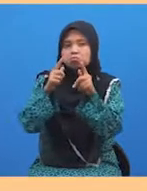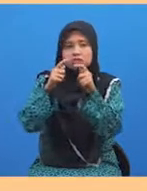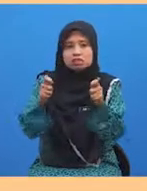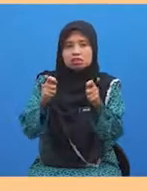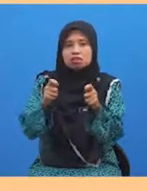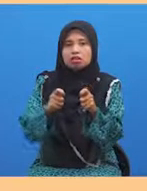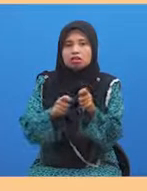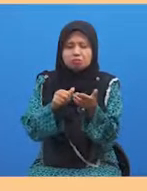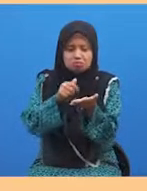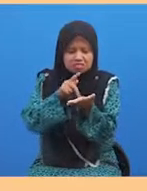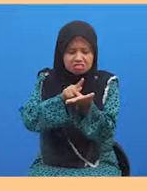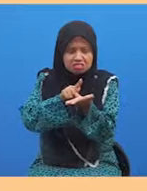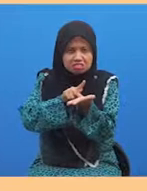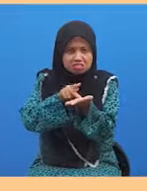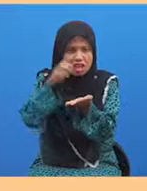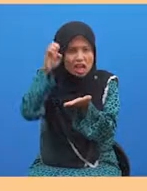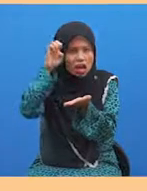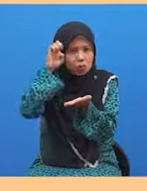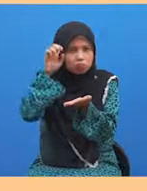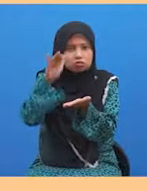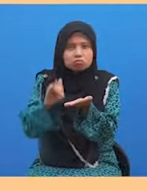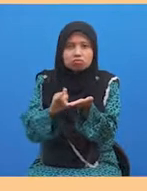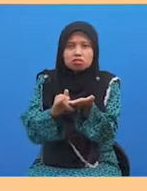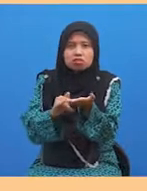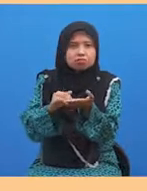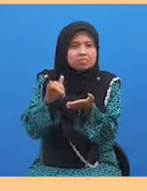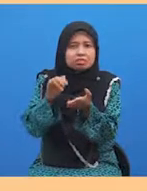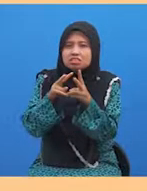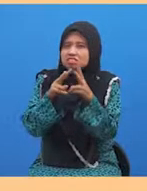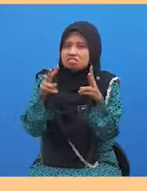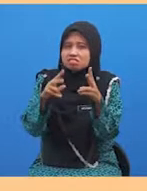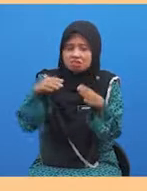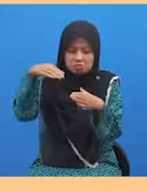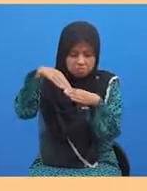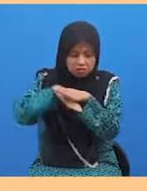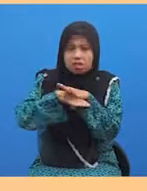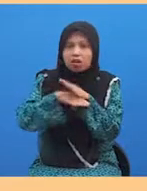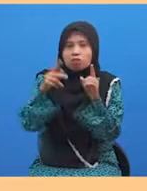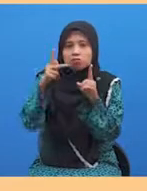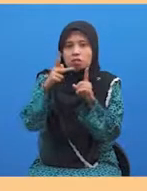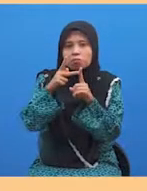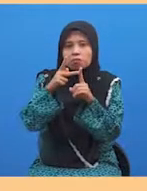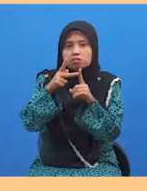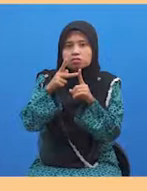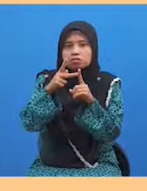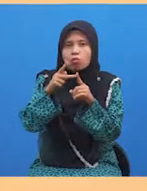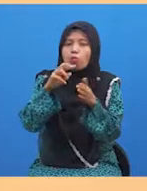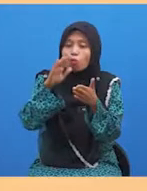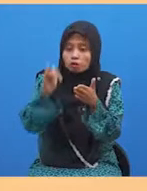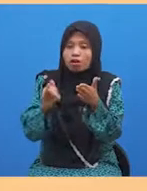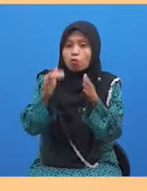meninggalkan kesan emosi yang begitu mendalam kepada para